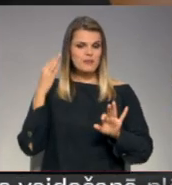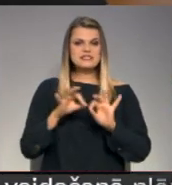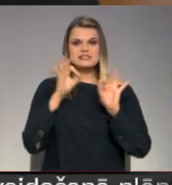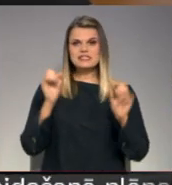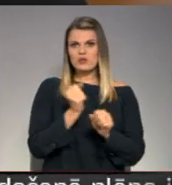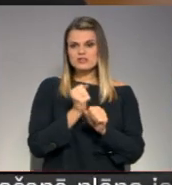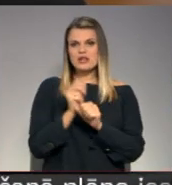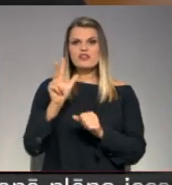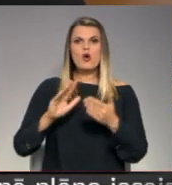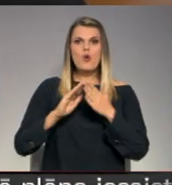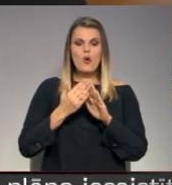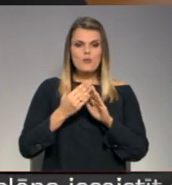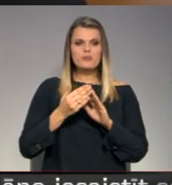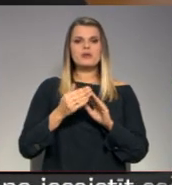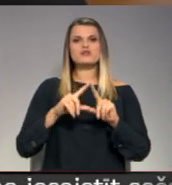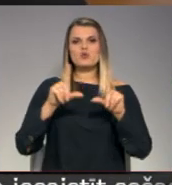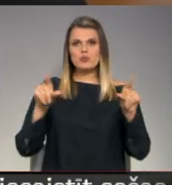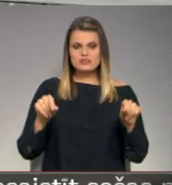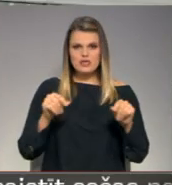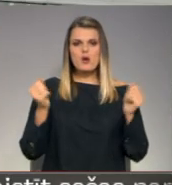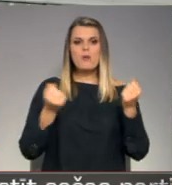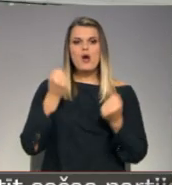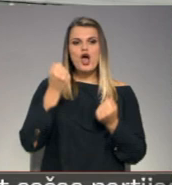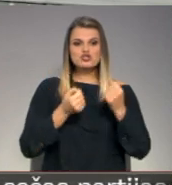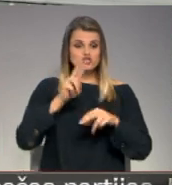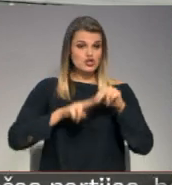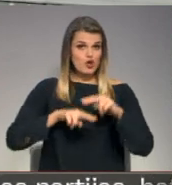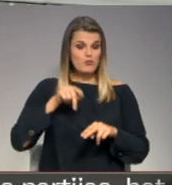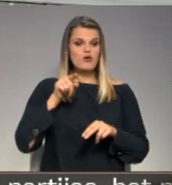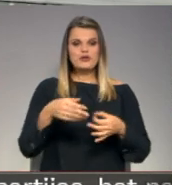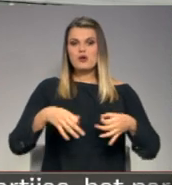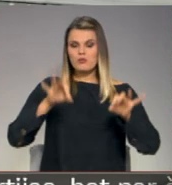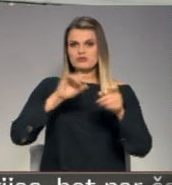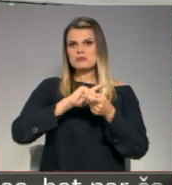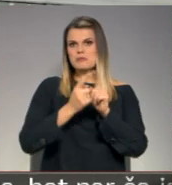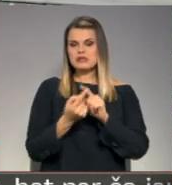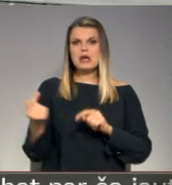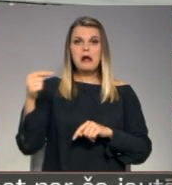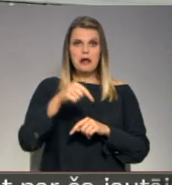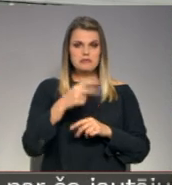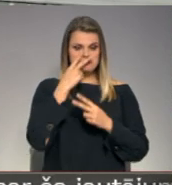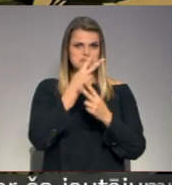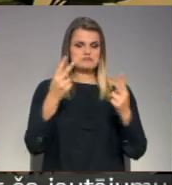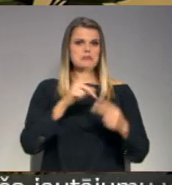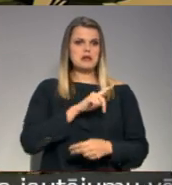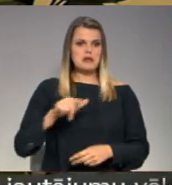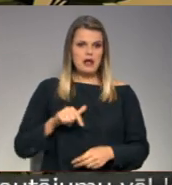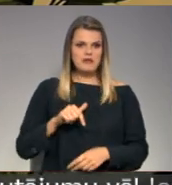uzsākot strādāt Daugavpils pilsētas uzņēmumā Ziegler mašīnbūve, un kursi esot būtiski mainījuši atbraucēja priekšstatu par Latviju.